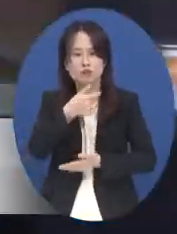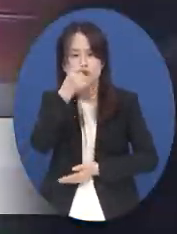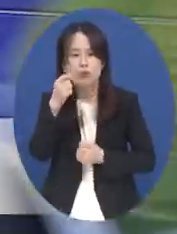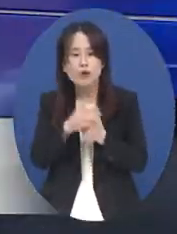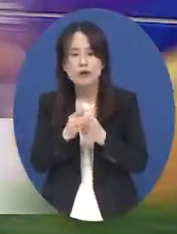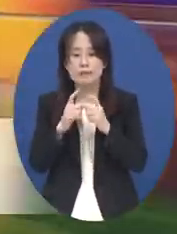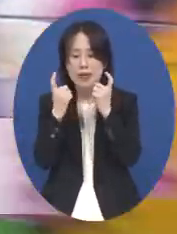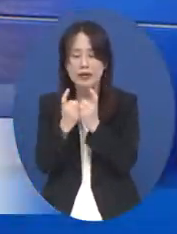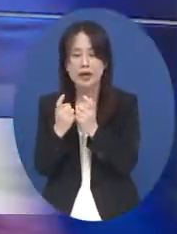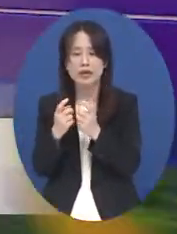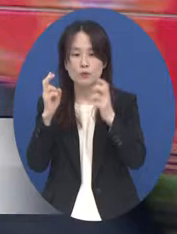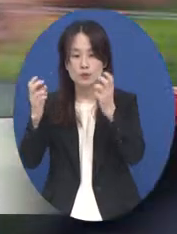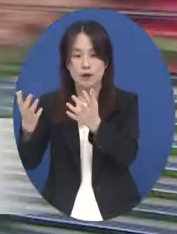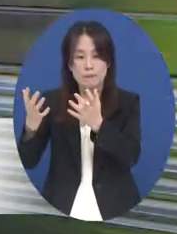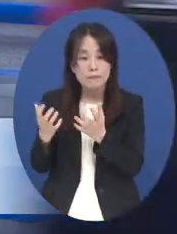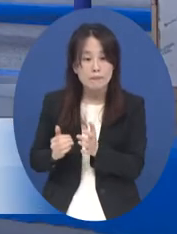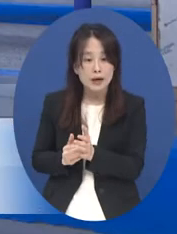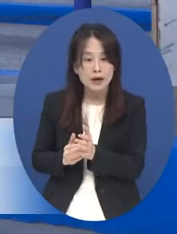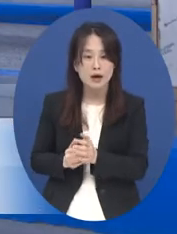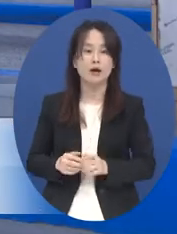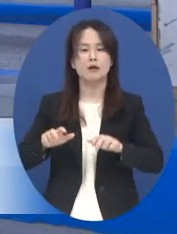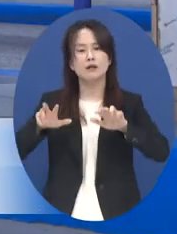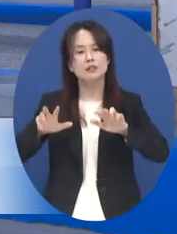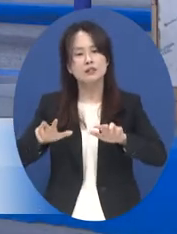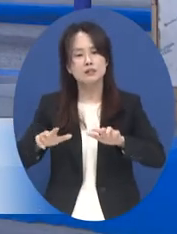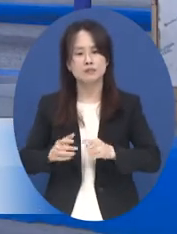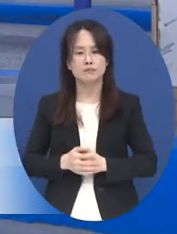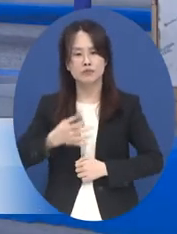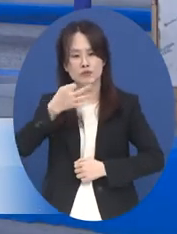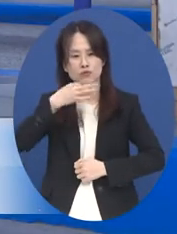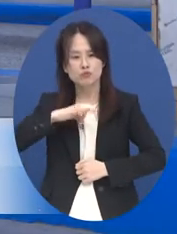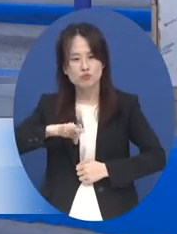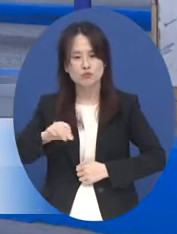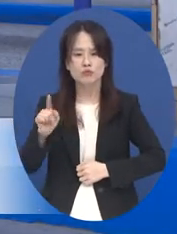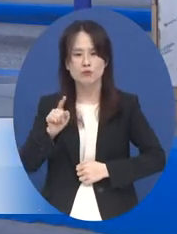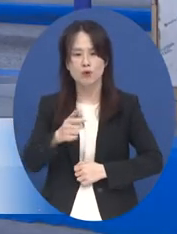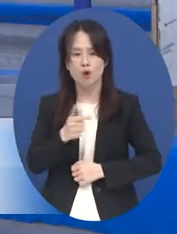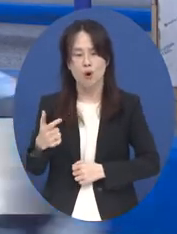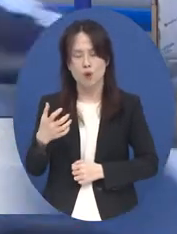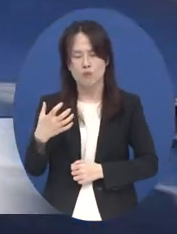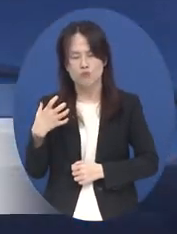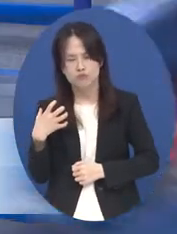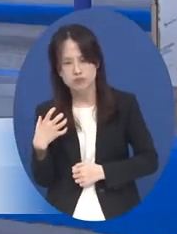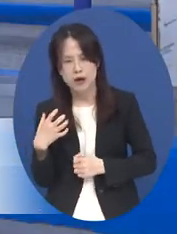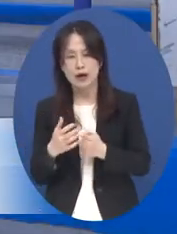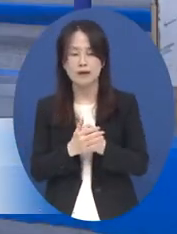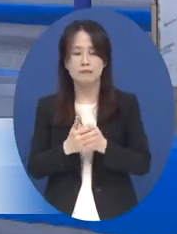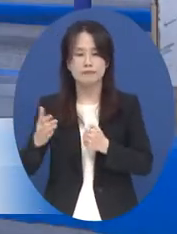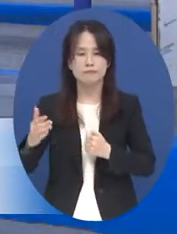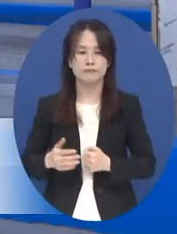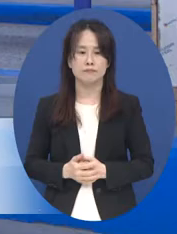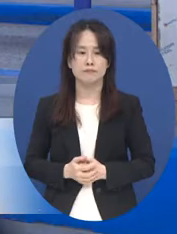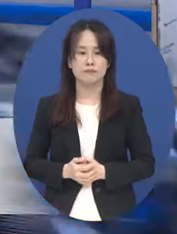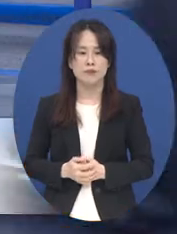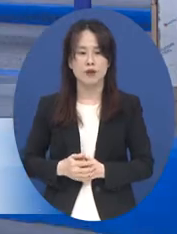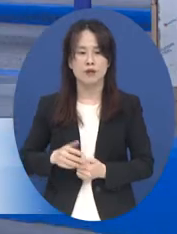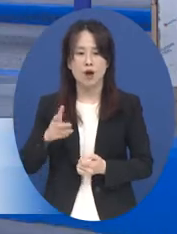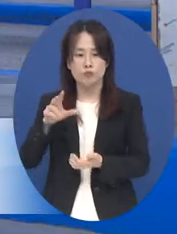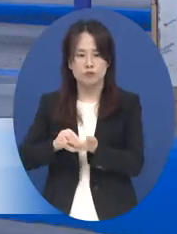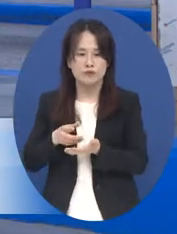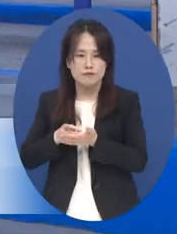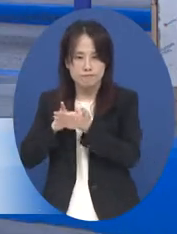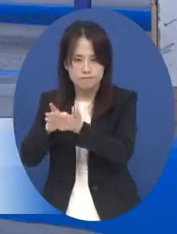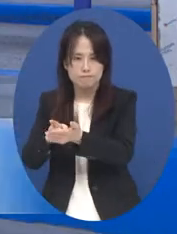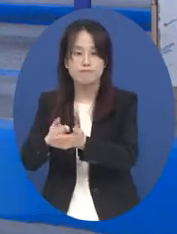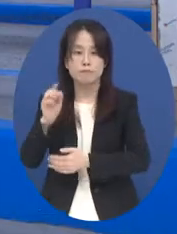해가지고 민자를 유치하게 됐고요. 그런데 그게 너무 지금 현재로서는 그 이윤 자체를 너무 과도하게 하다 보니까 저희가 문제 제기를